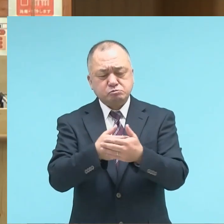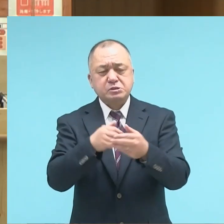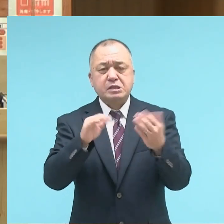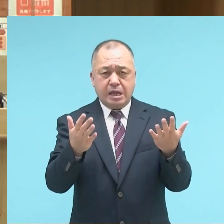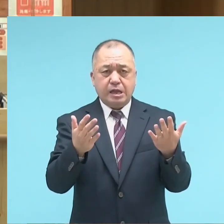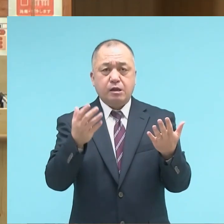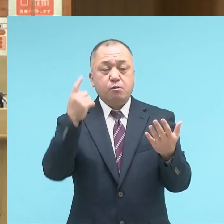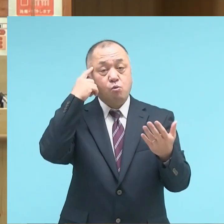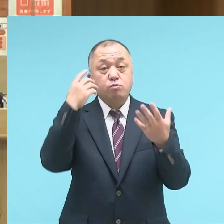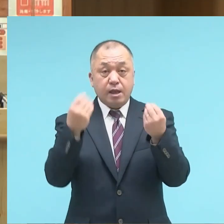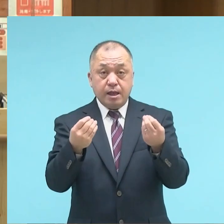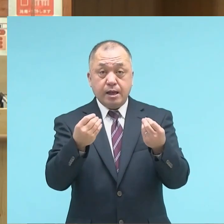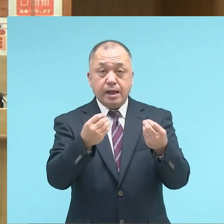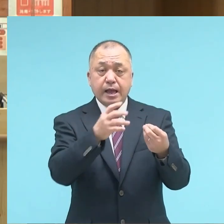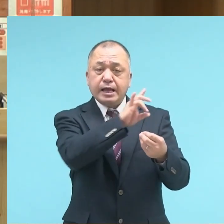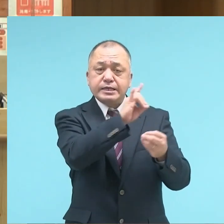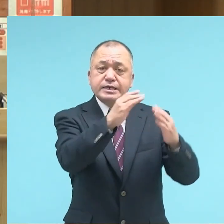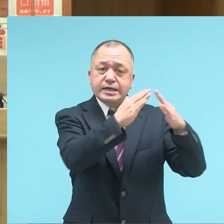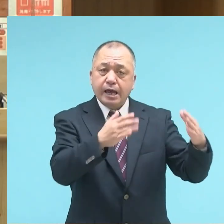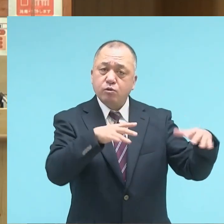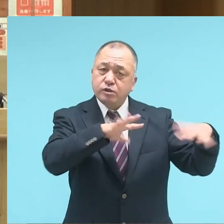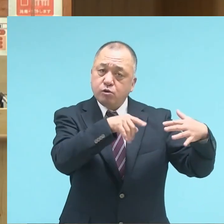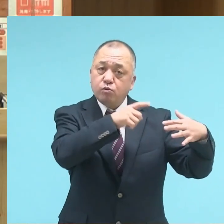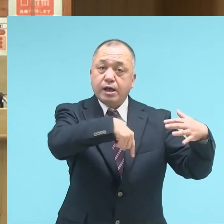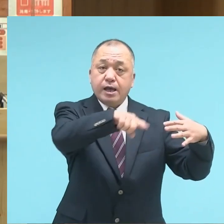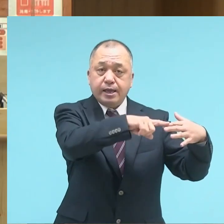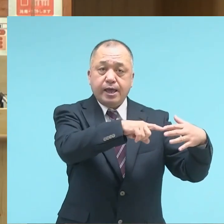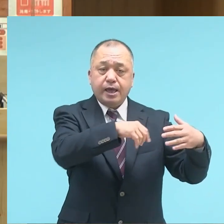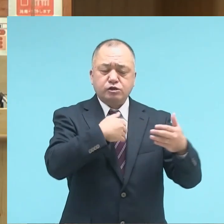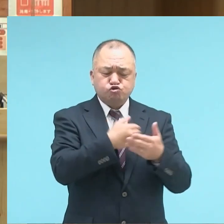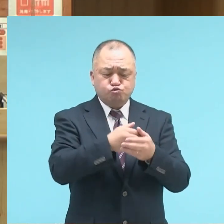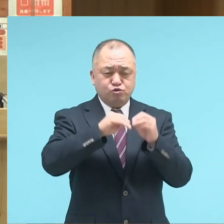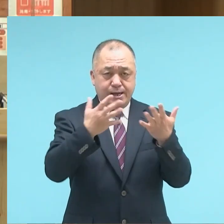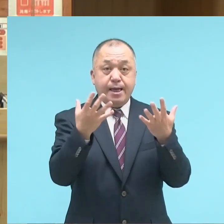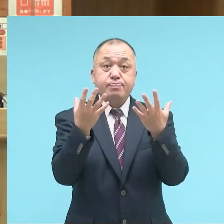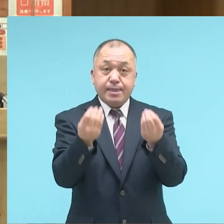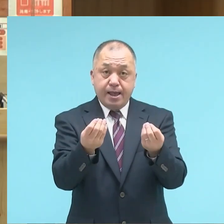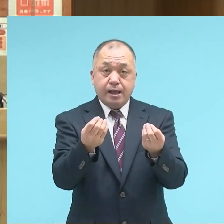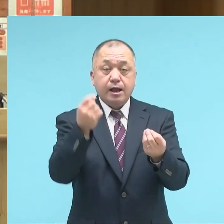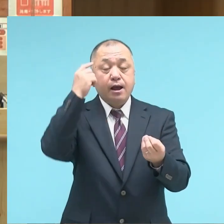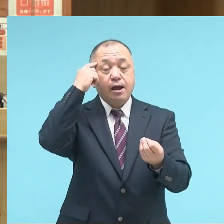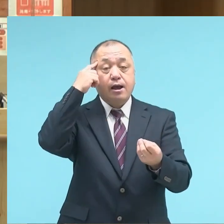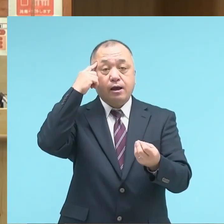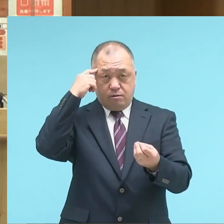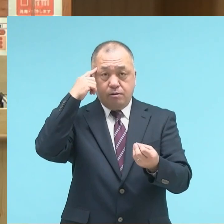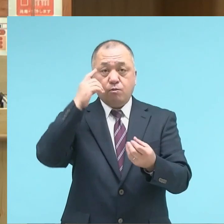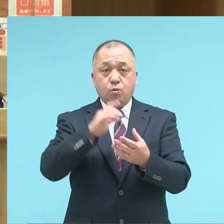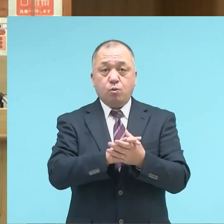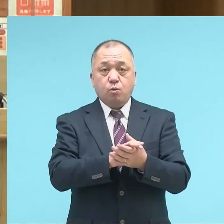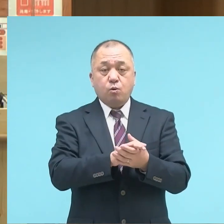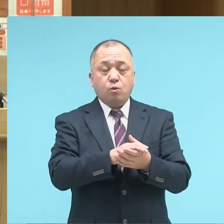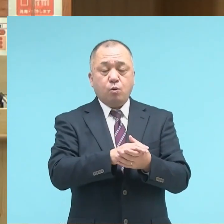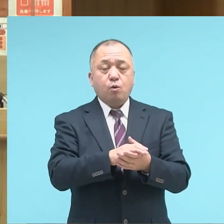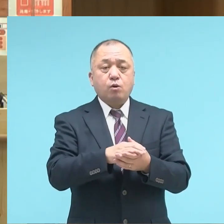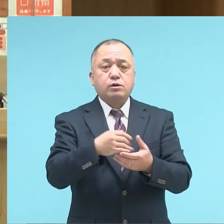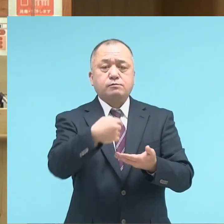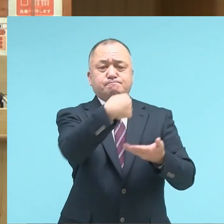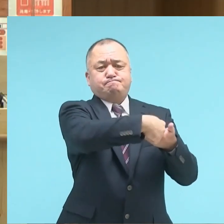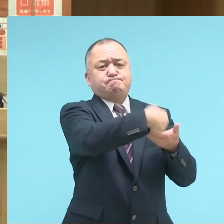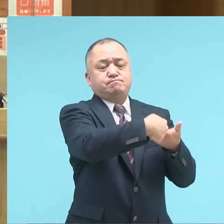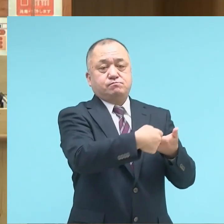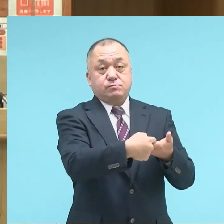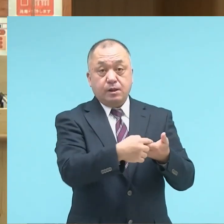で、そのまず不十分だったことについて、認識を正しくべきだと、その通りだということ